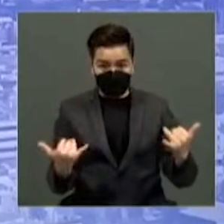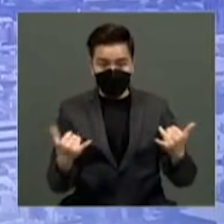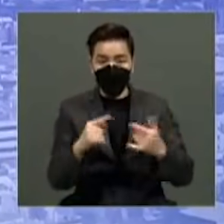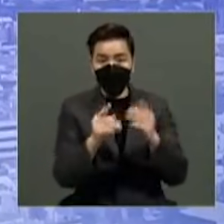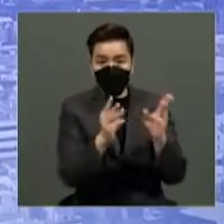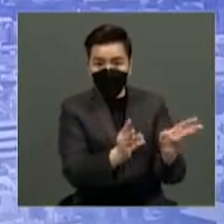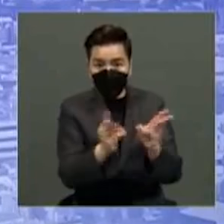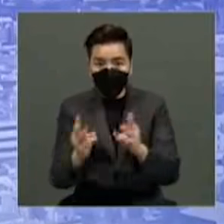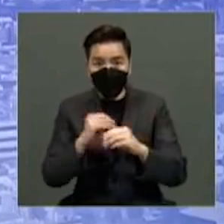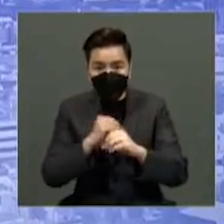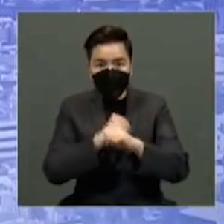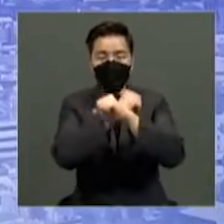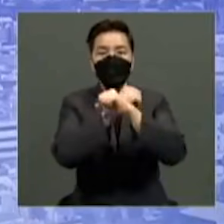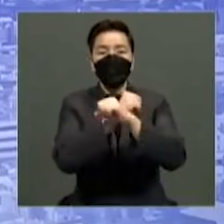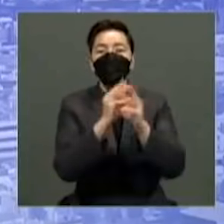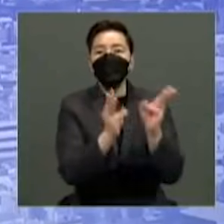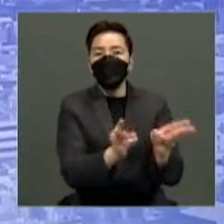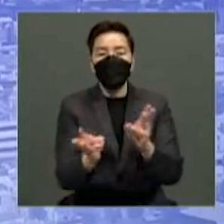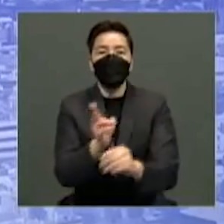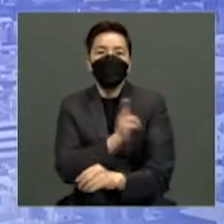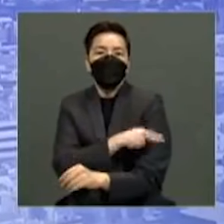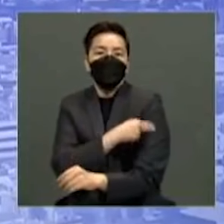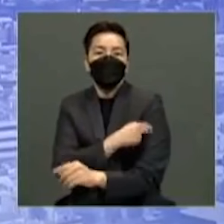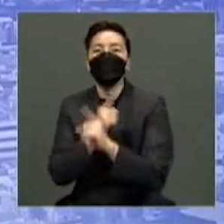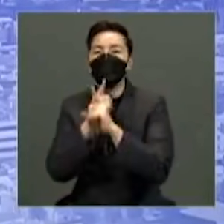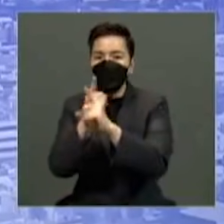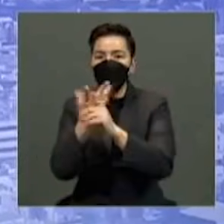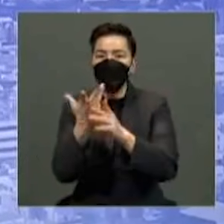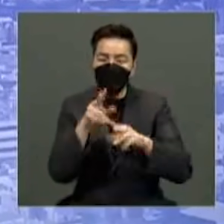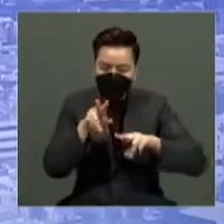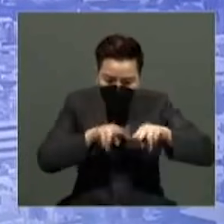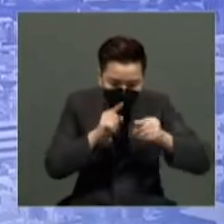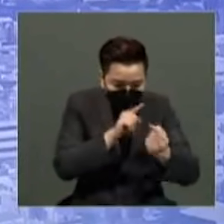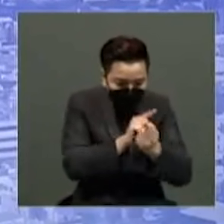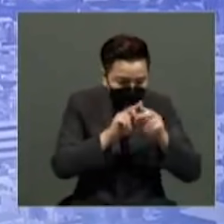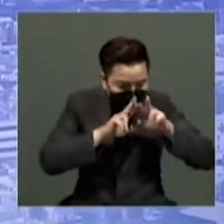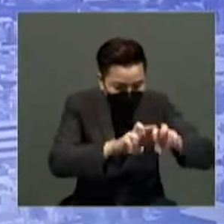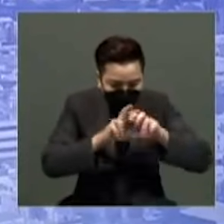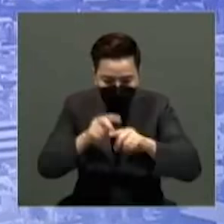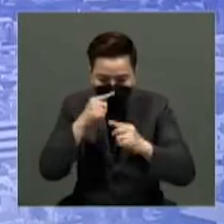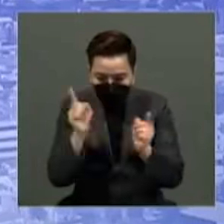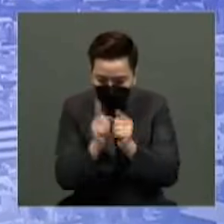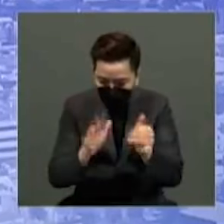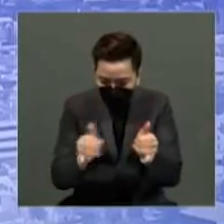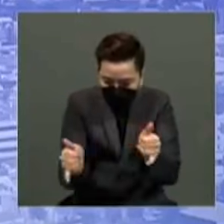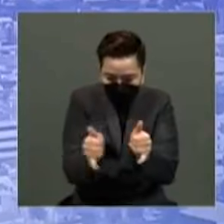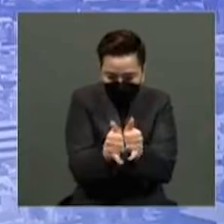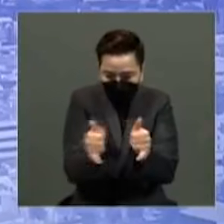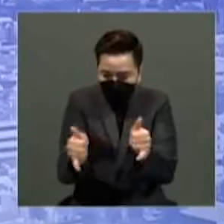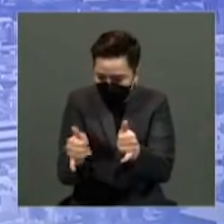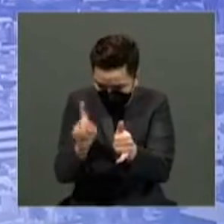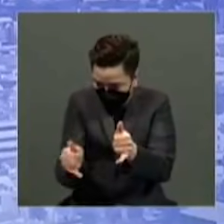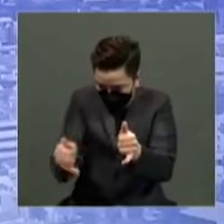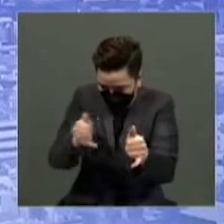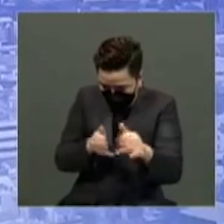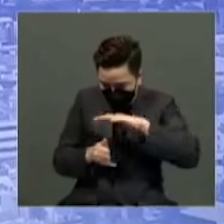าตรการในการป้องกันก็ยังคงใช้มาตรการทางสาธารณสุขนะครับไม่ว่าจะเป็นการค้นหาผู้ป่วยการพบผู้สัมผัสมีการกักตัวมีการ